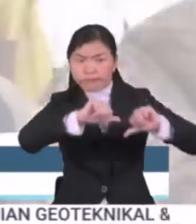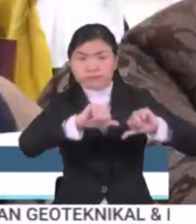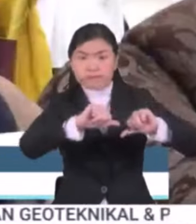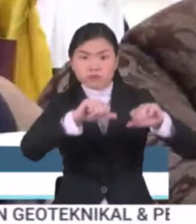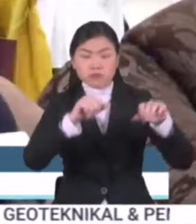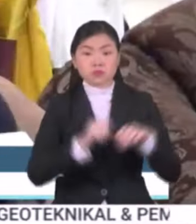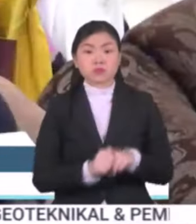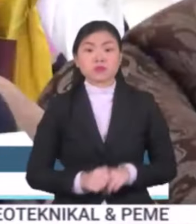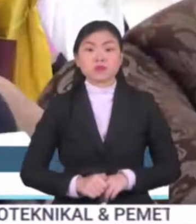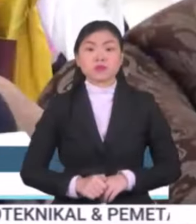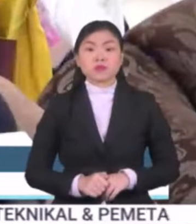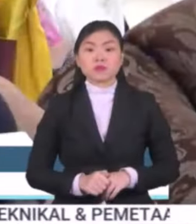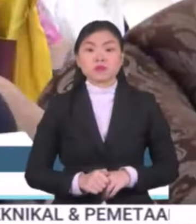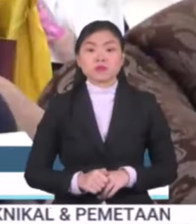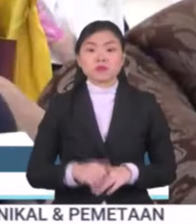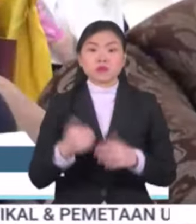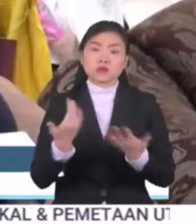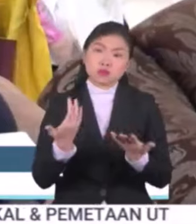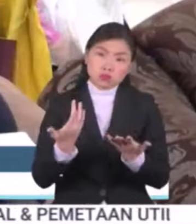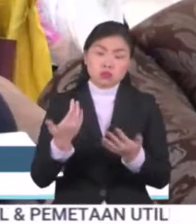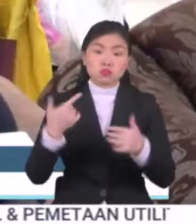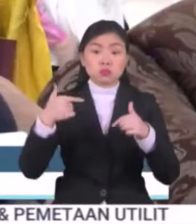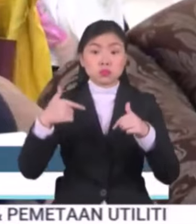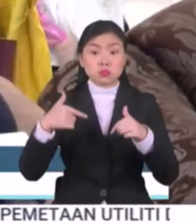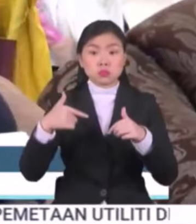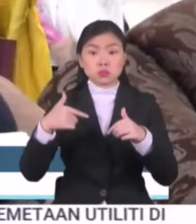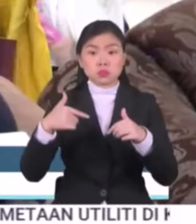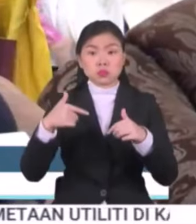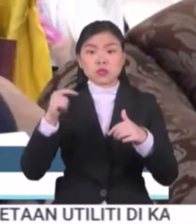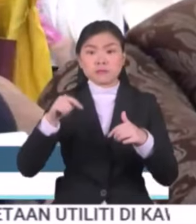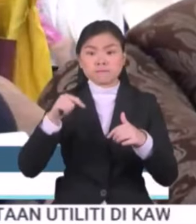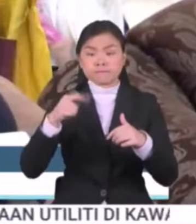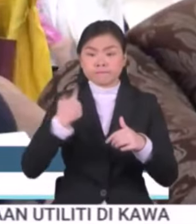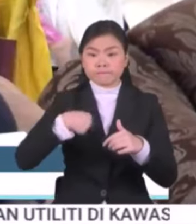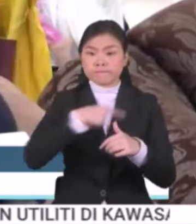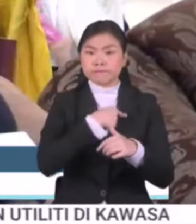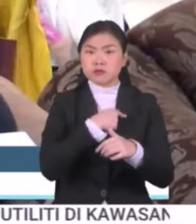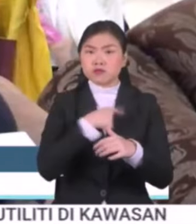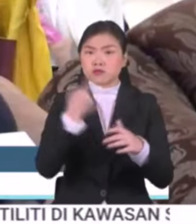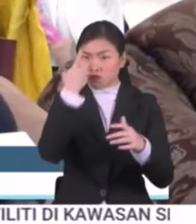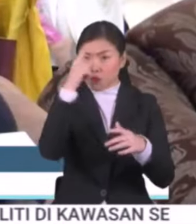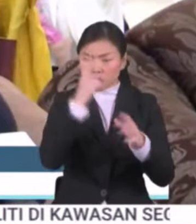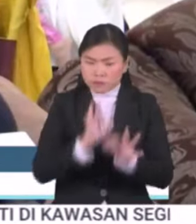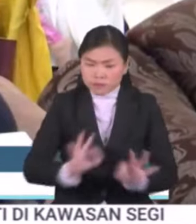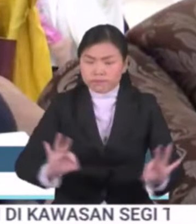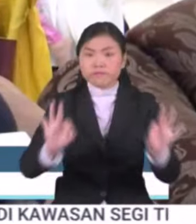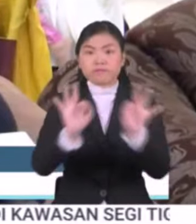pengesahan. Kita melihat semua hal inputan ini memang kerajaan kita amat teliti.